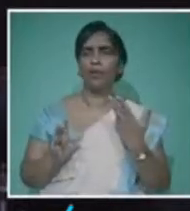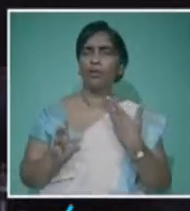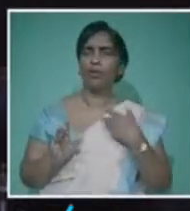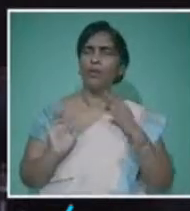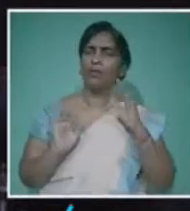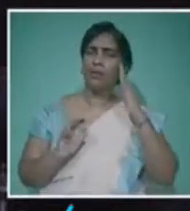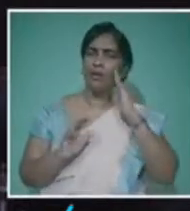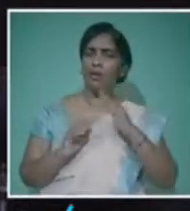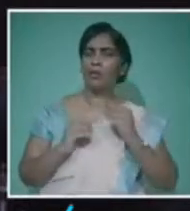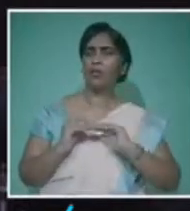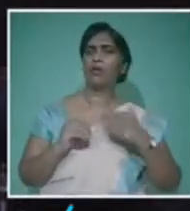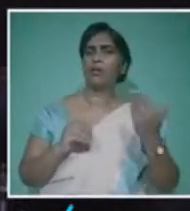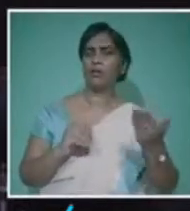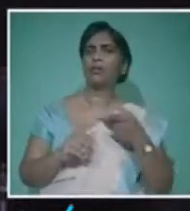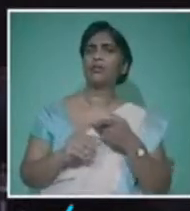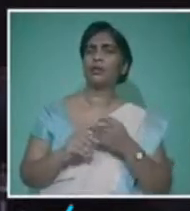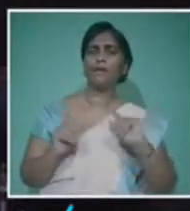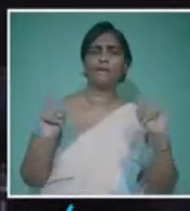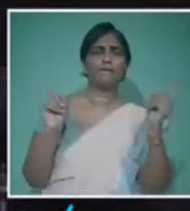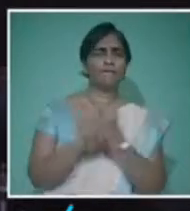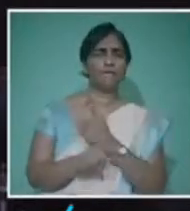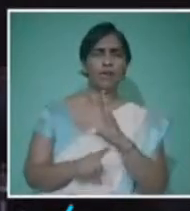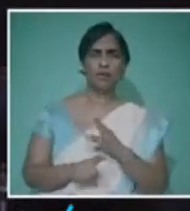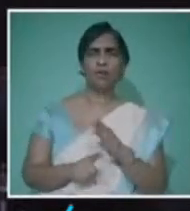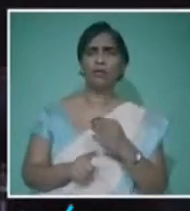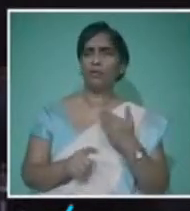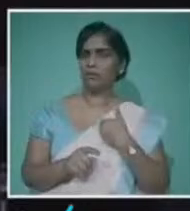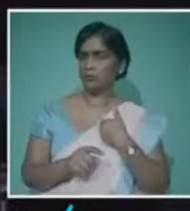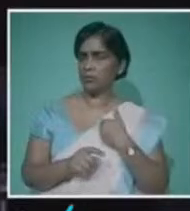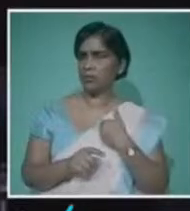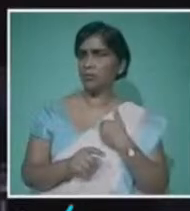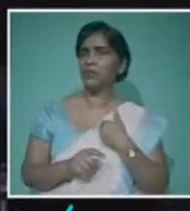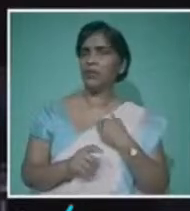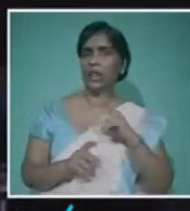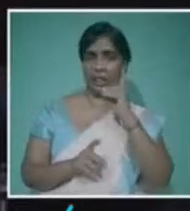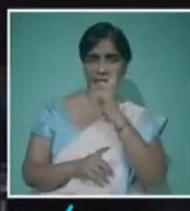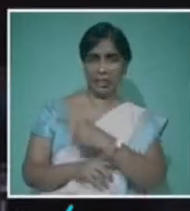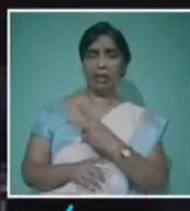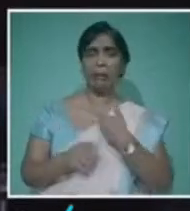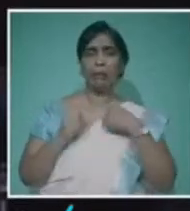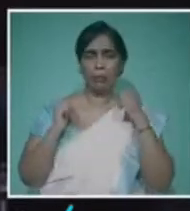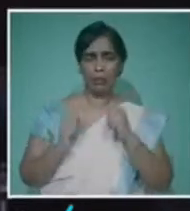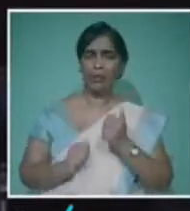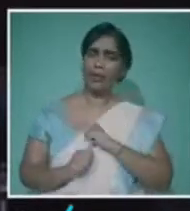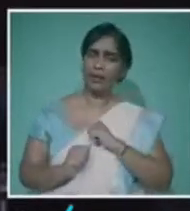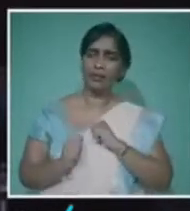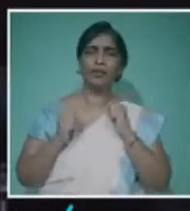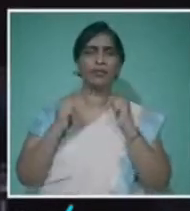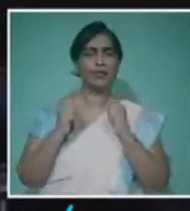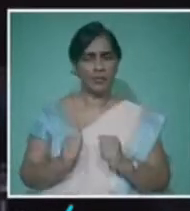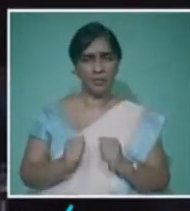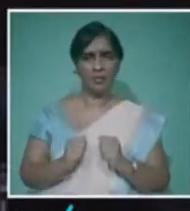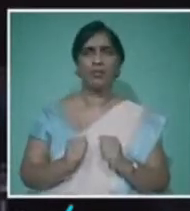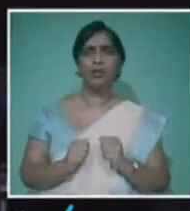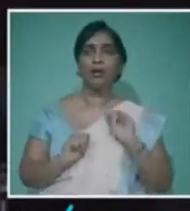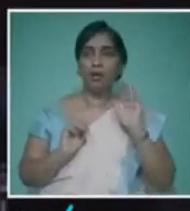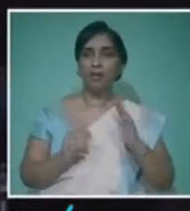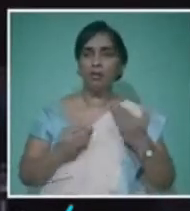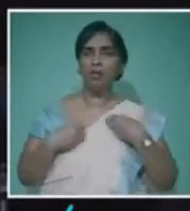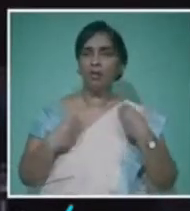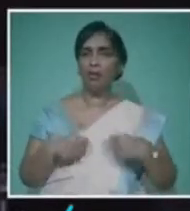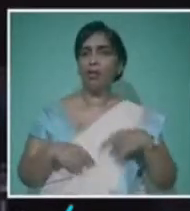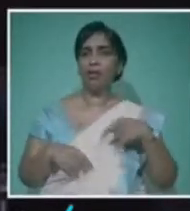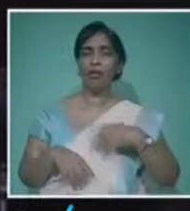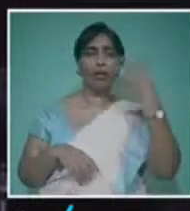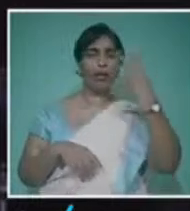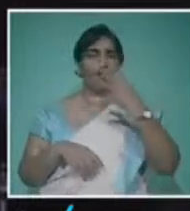අසාමාන්‍ය සම්ප්‍රදායෙන් පිට ගිහිලා මේ වෙනස් කරලා. ඒ කියන්නේ මට දෙවෙනි ආසනේ මම කැමැත්තෙන් වාඩි වුණ ආසනේ දැන් මට අහිමි කරලා